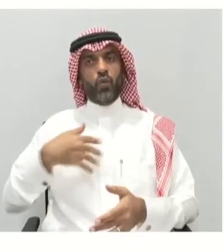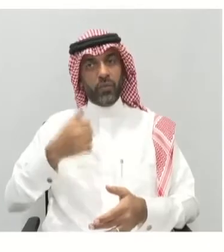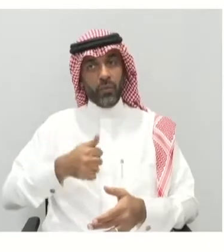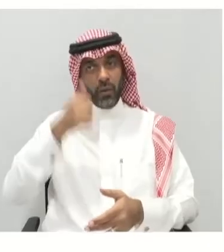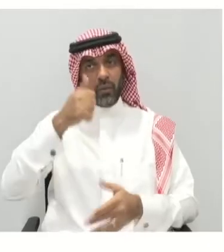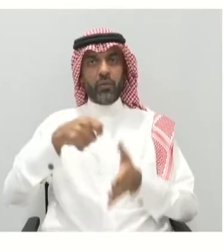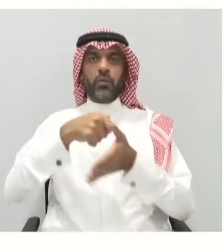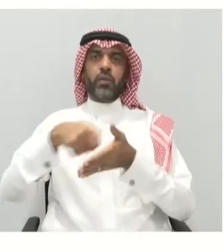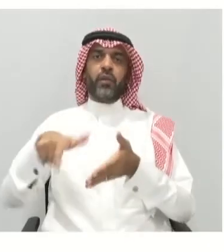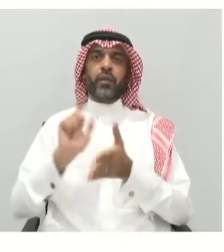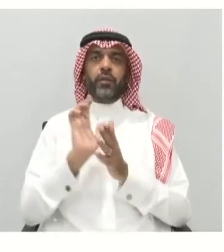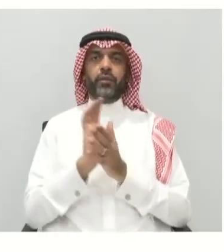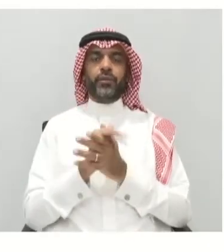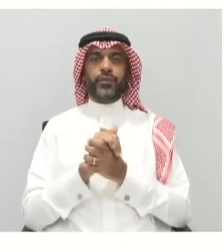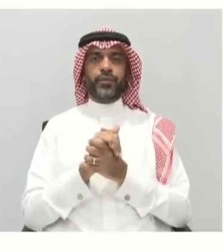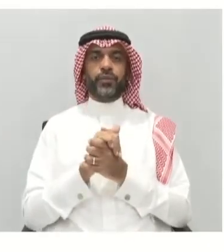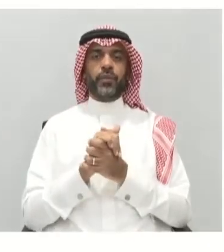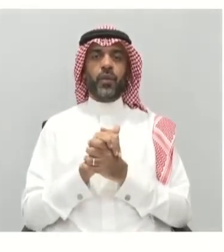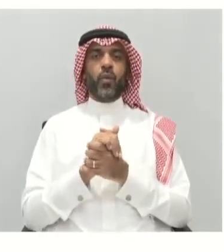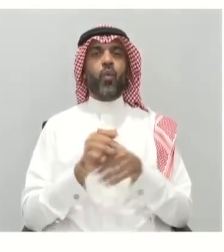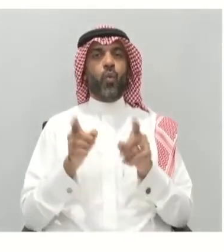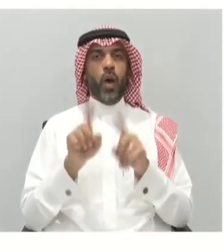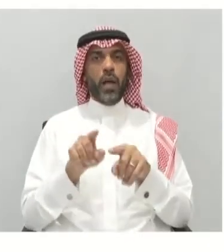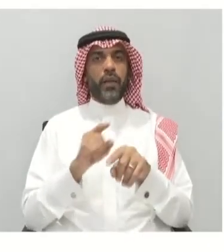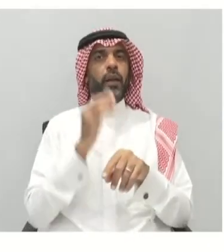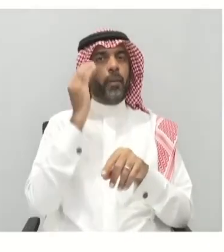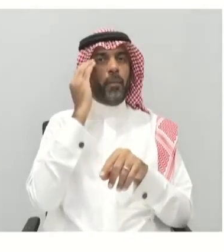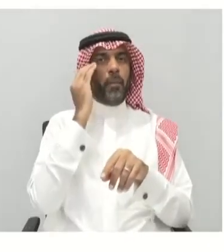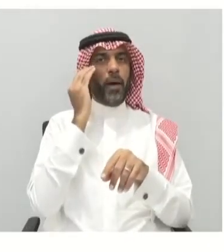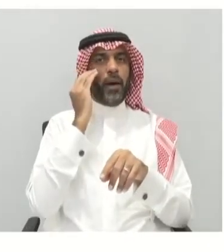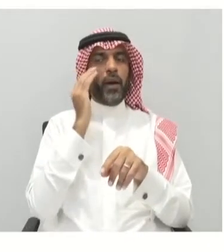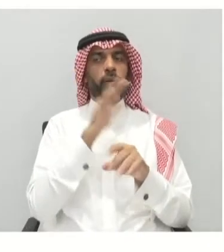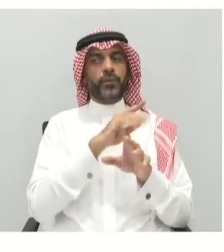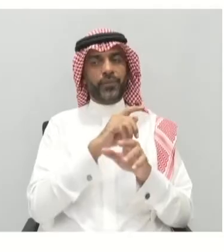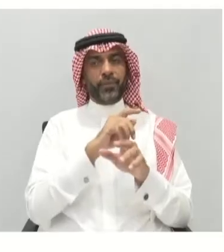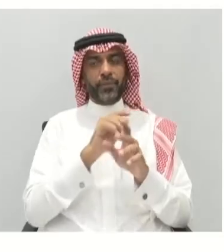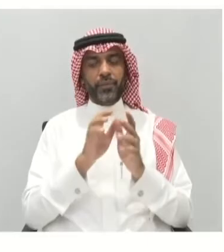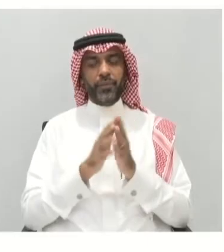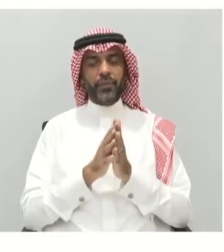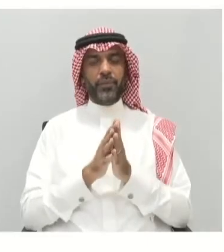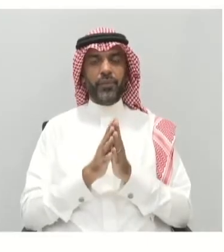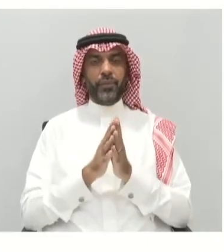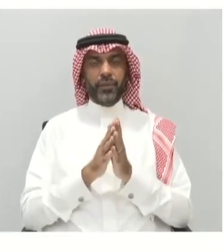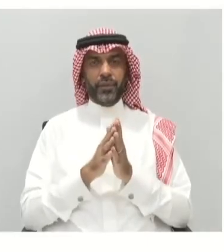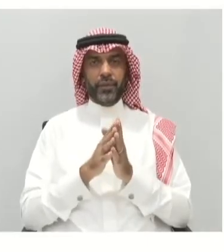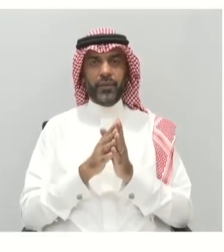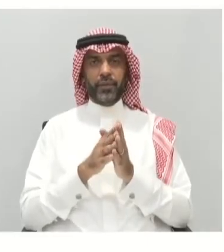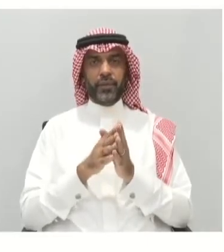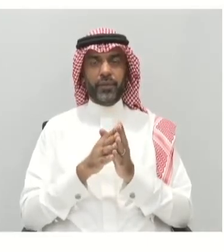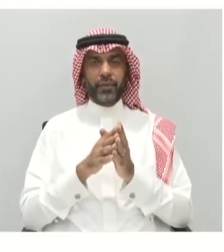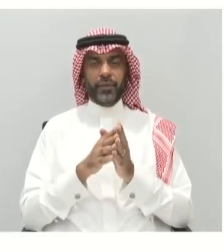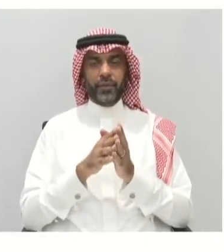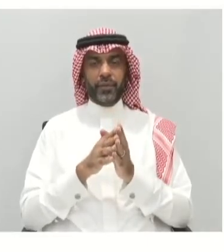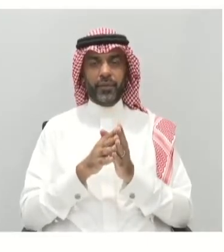مثلا يجب على المراه ان تقوم بادوارها اذا الرجل له ادوار والمراه لها ادوار فلا